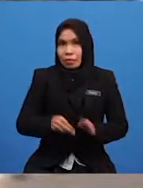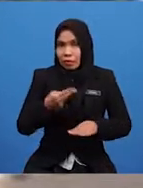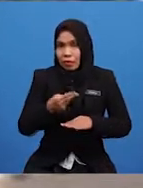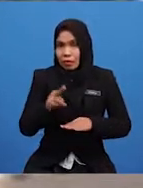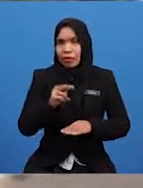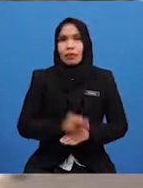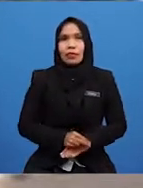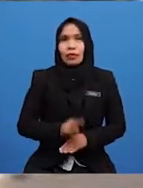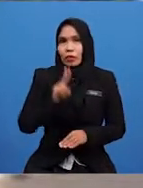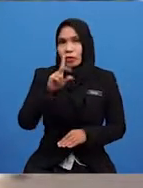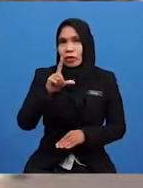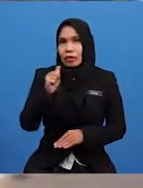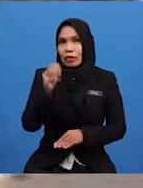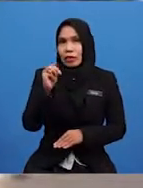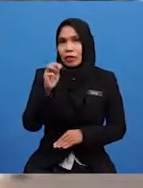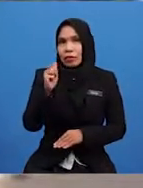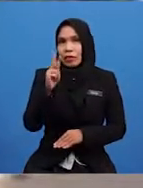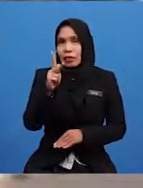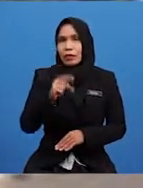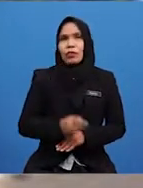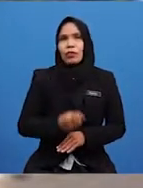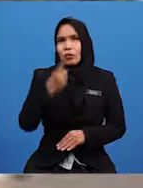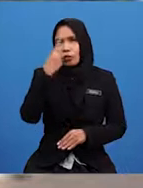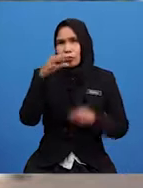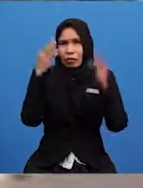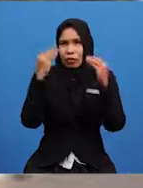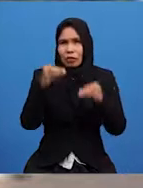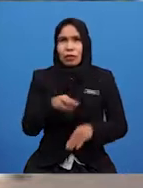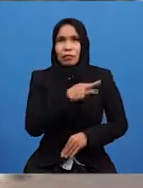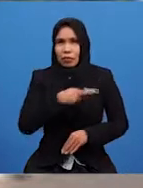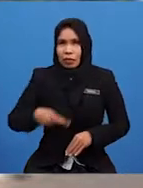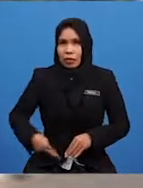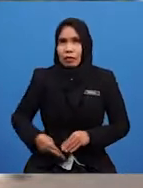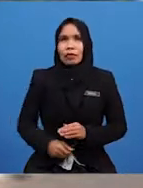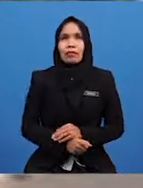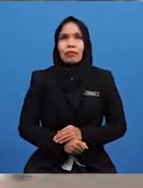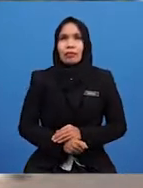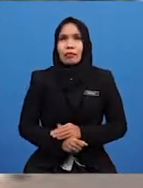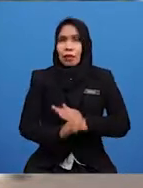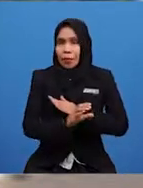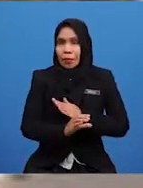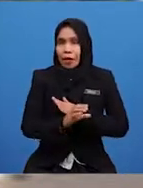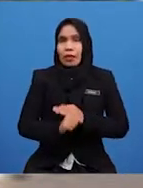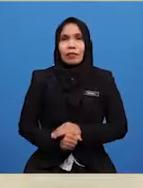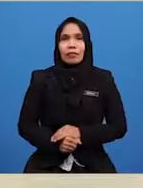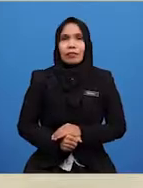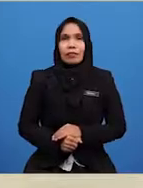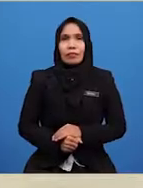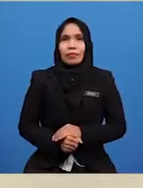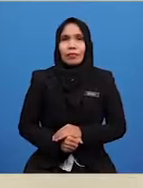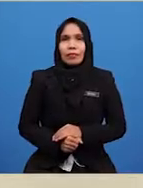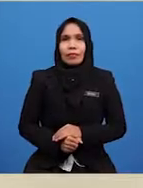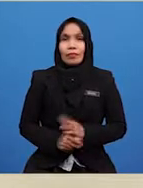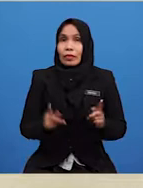ulama untuk mengajar Raja Pahang, Kampar dan Indragiri berkenaan hal ehwal agama.